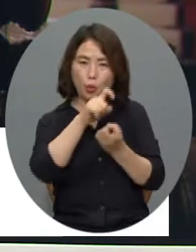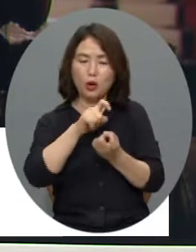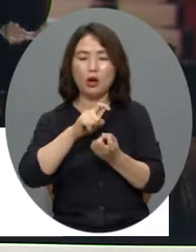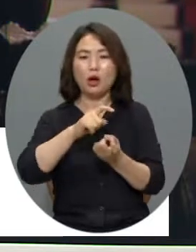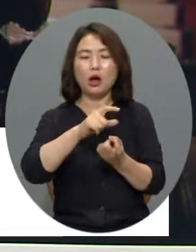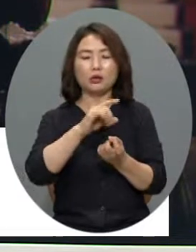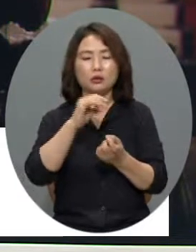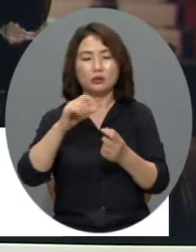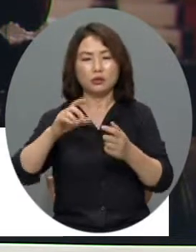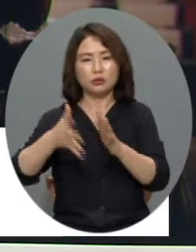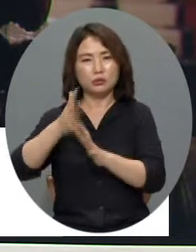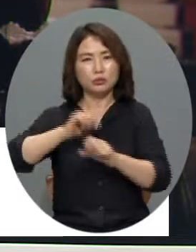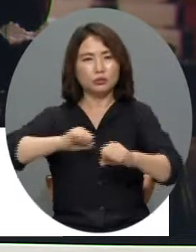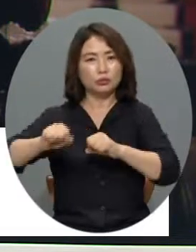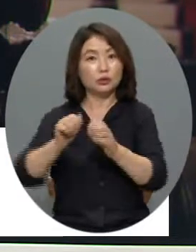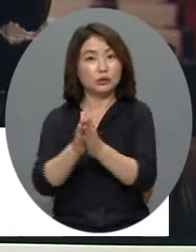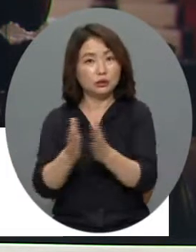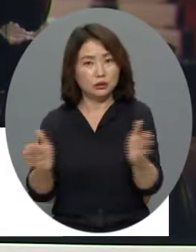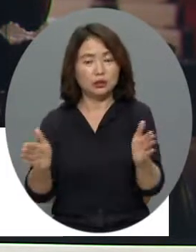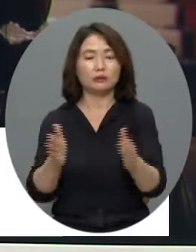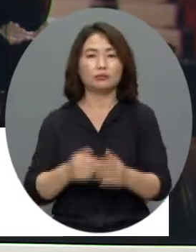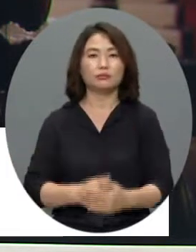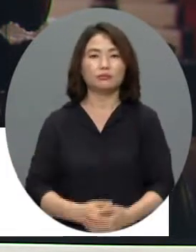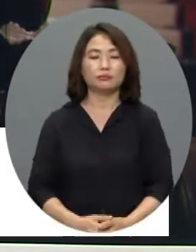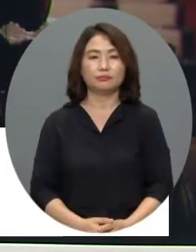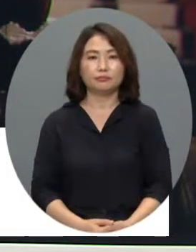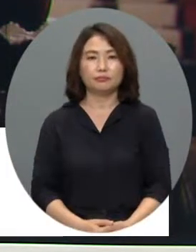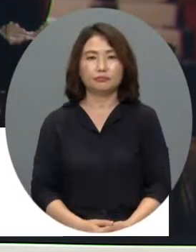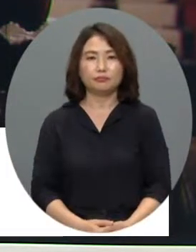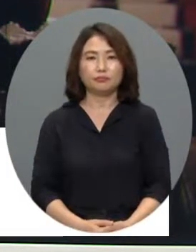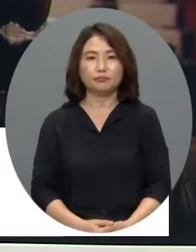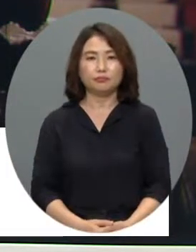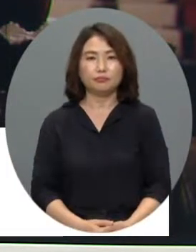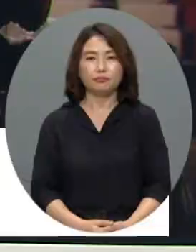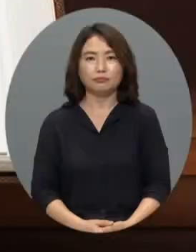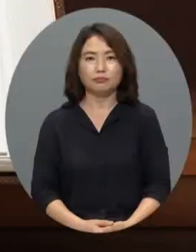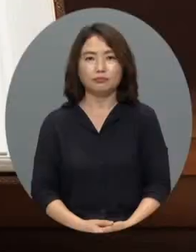시민운동이 시작됐습니다 윤영균 기자가 전해드립니다